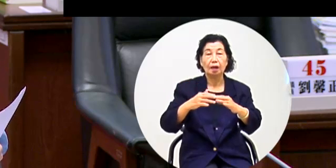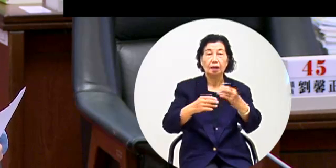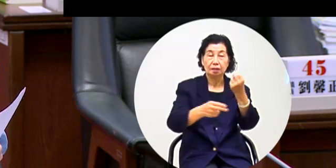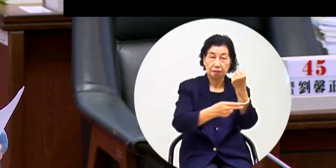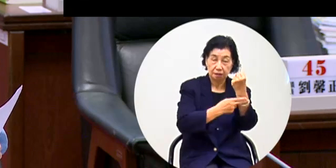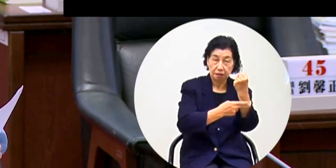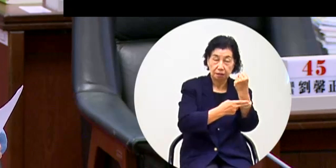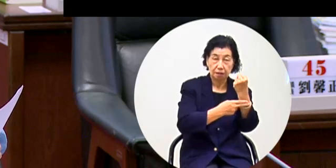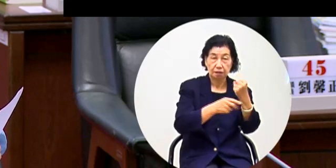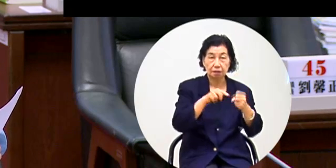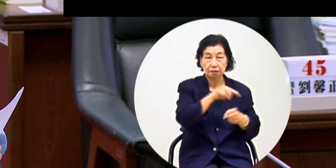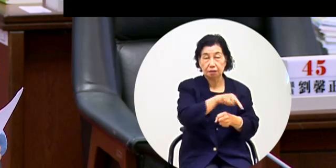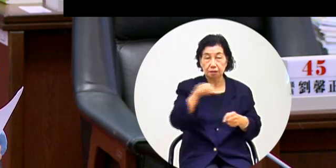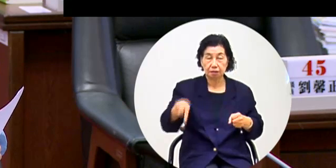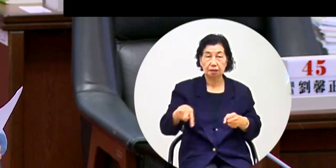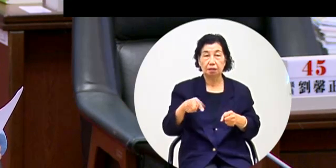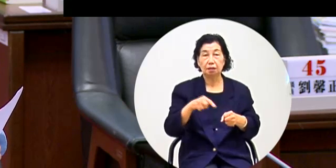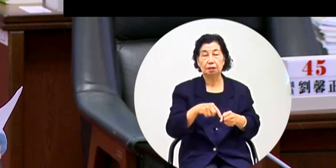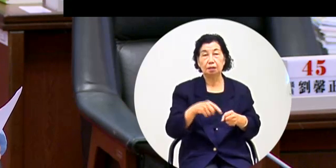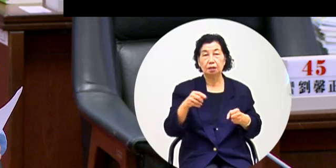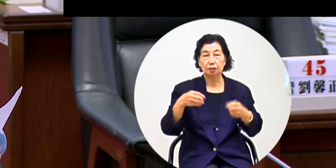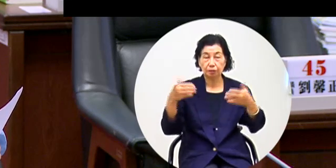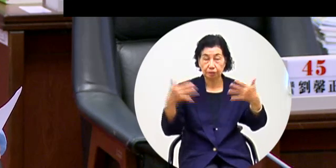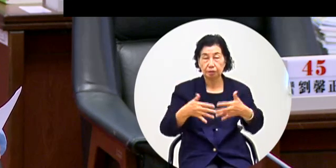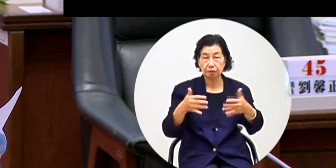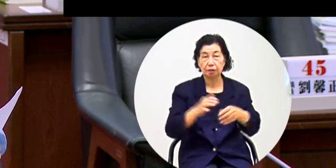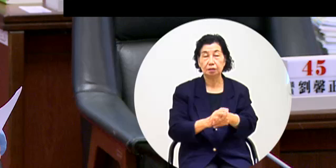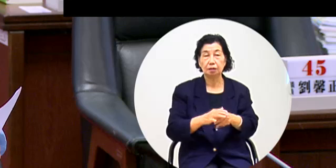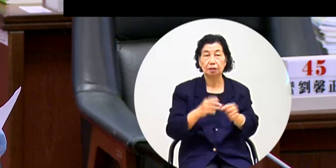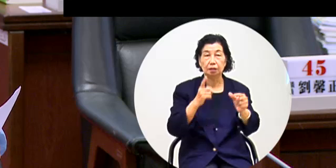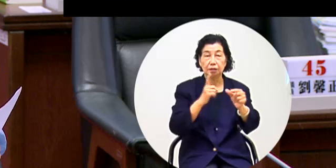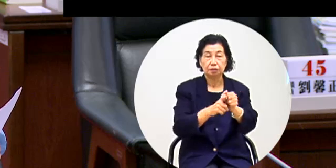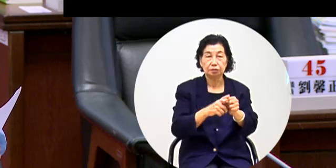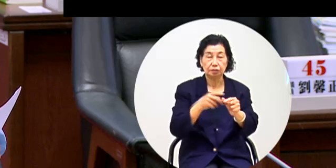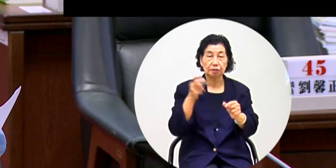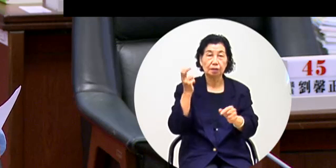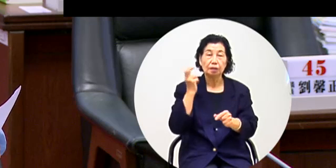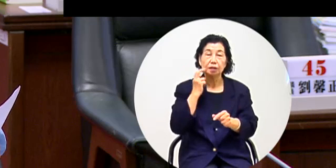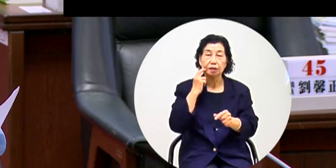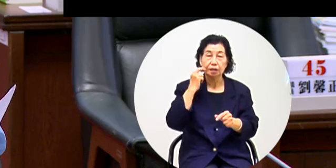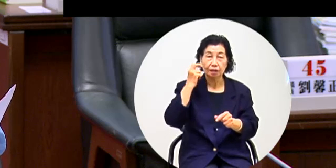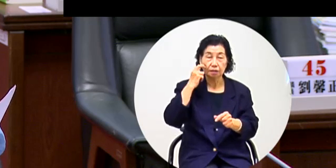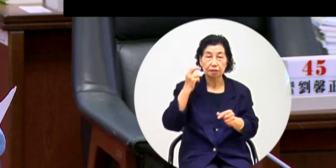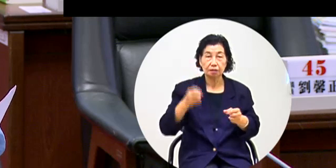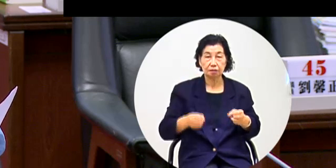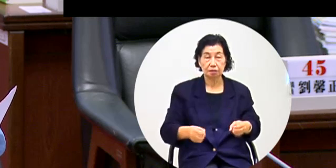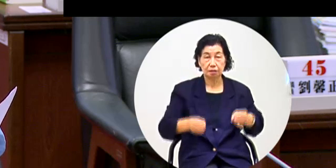中钢眷舍，中钢在这个中钢大楼附近盖了一批的房子，